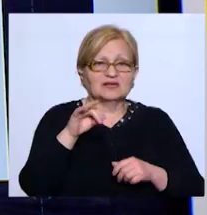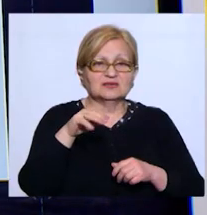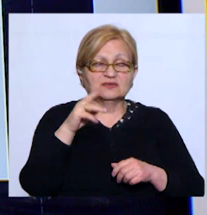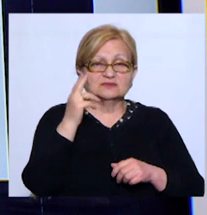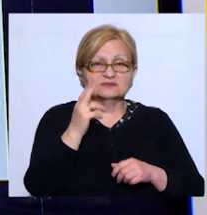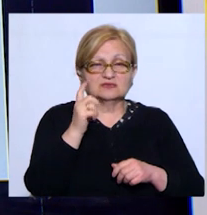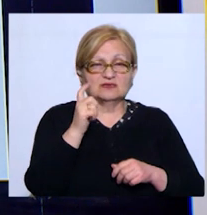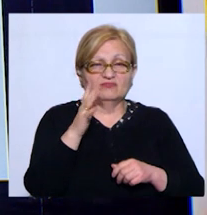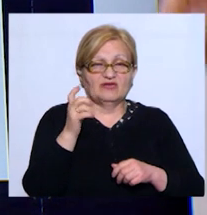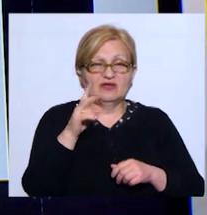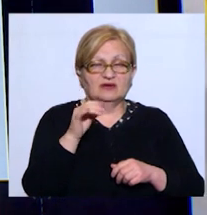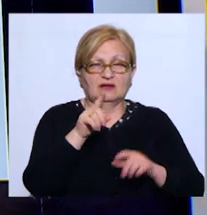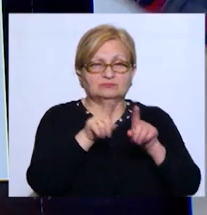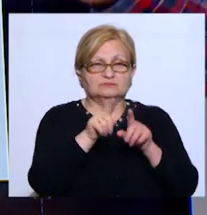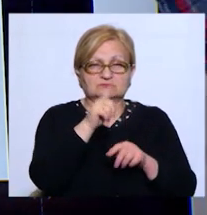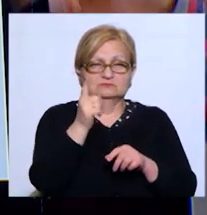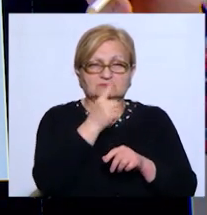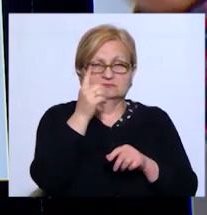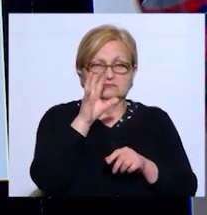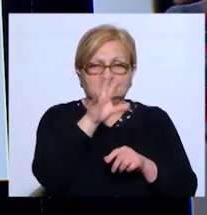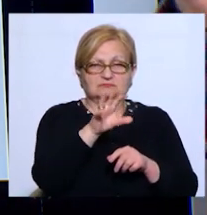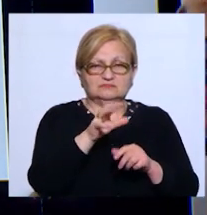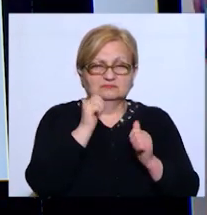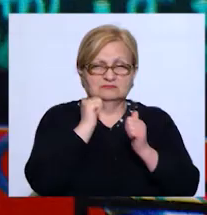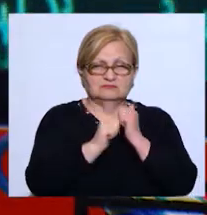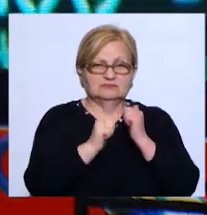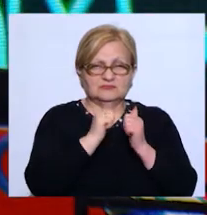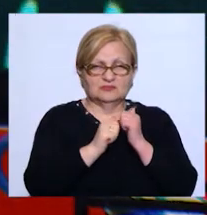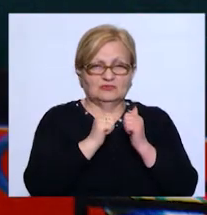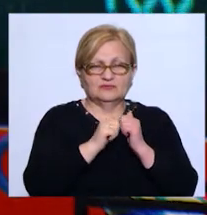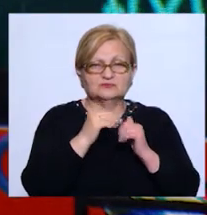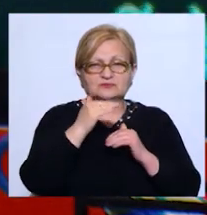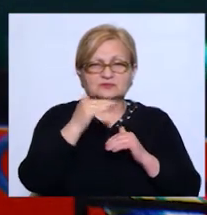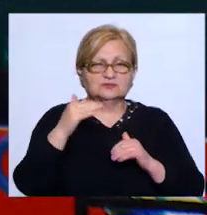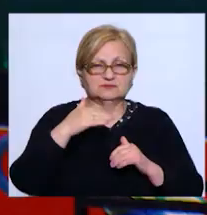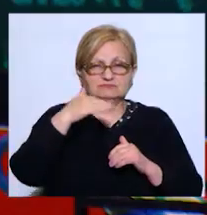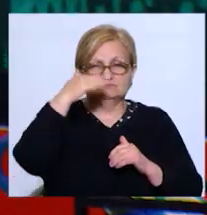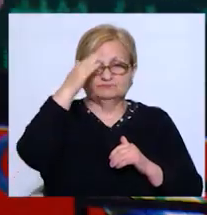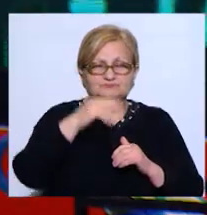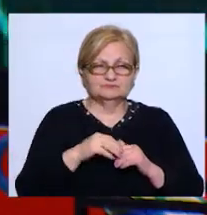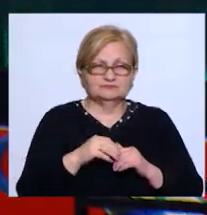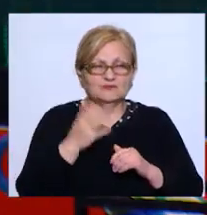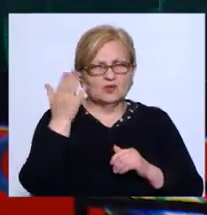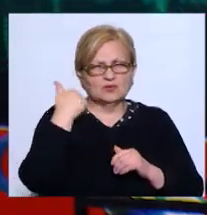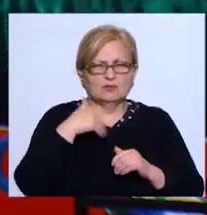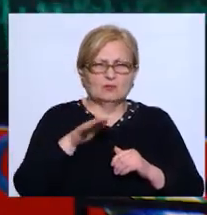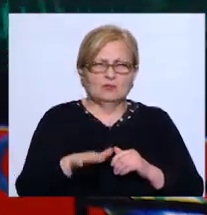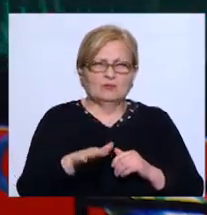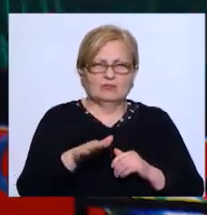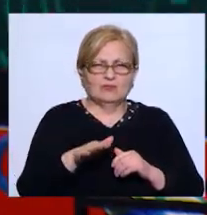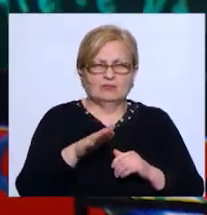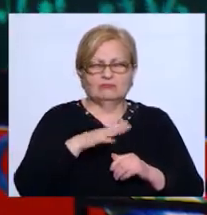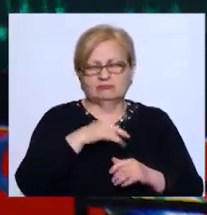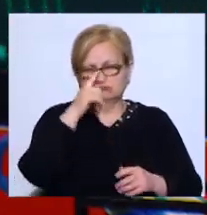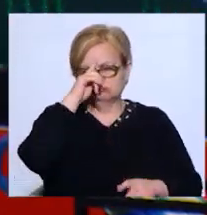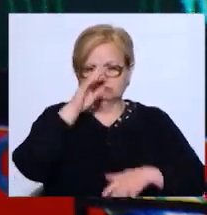მას. და ის ყოველთვის ხაზის ზემოთ წერია. აი თქვენ ხელა რო ვიყავი, ესე იგი სულ